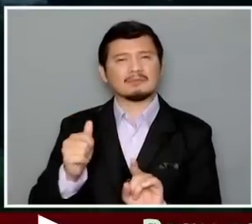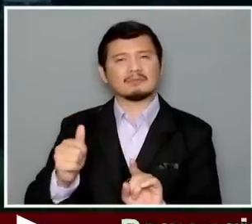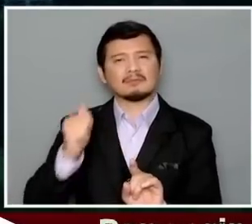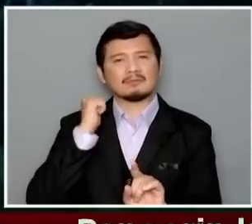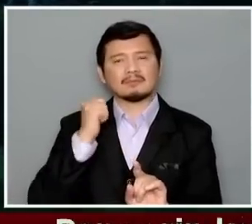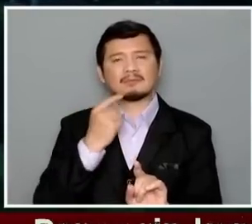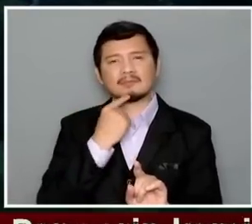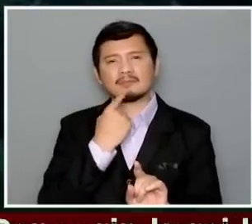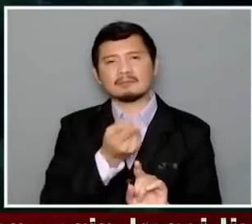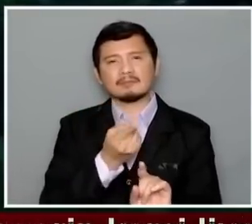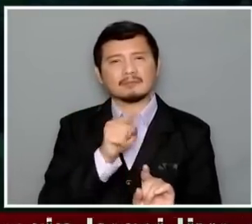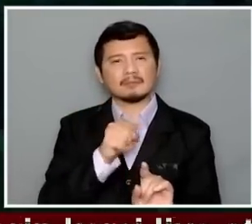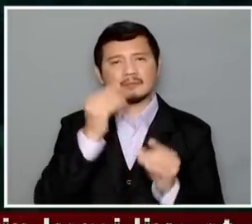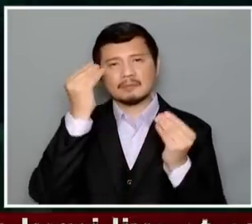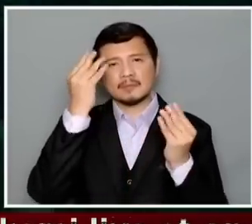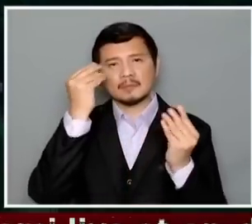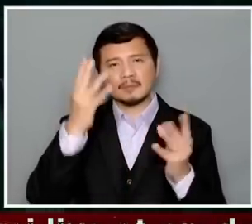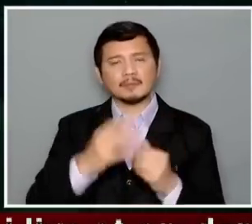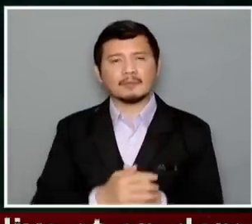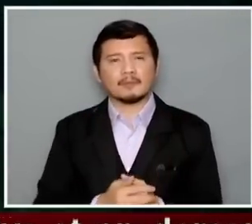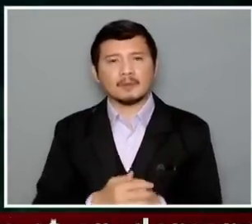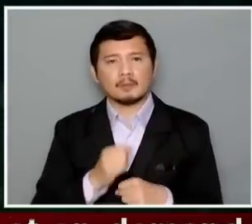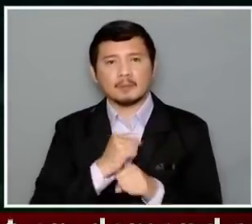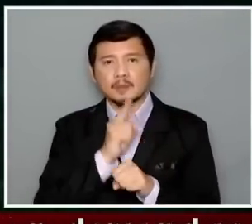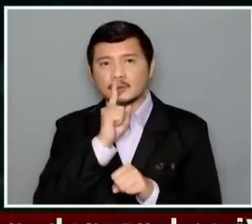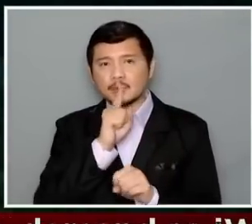mga impormasyong ito para anya masiguro ang